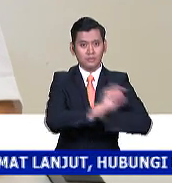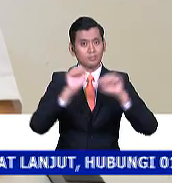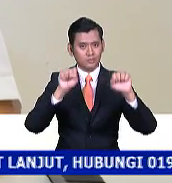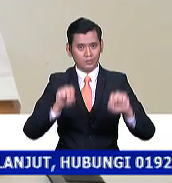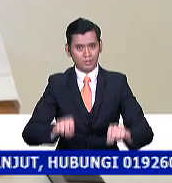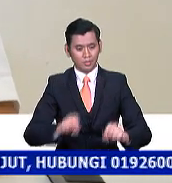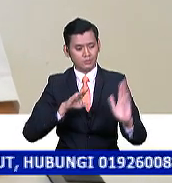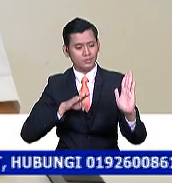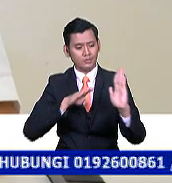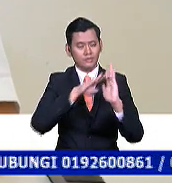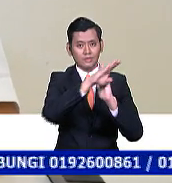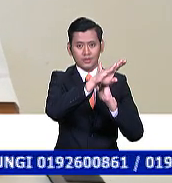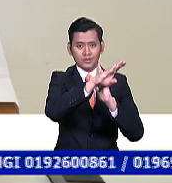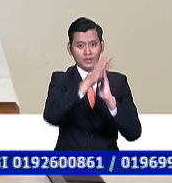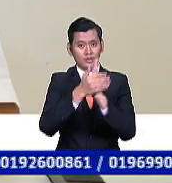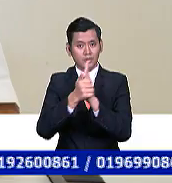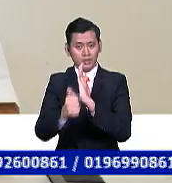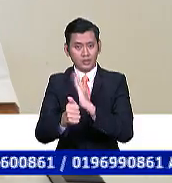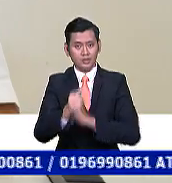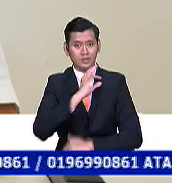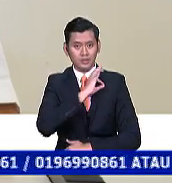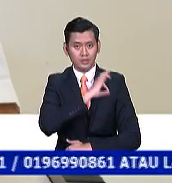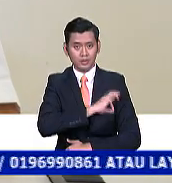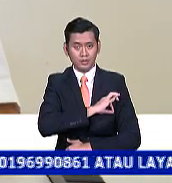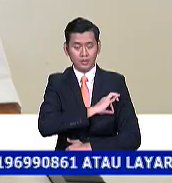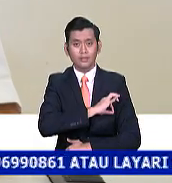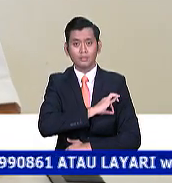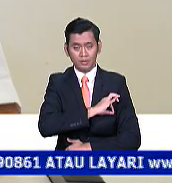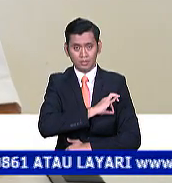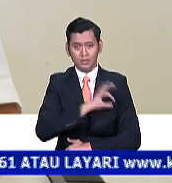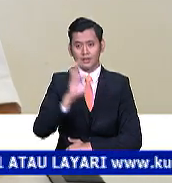melonjakkan produktiviti seterusnya keuntungan kumpulan Felda.